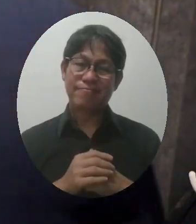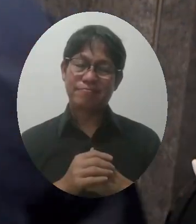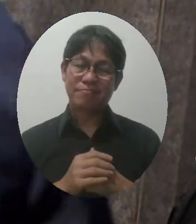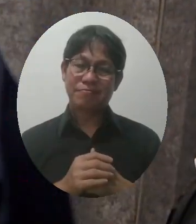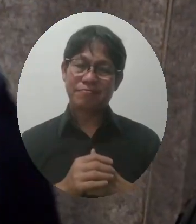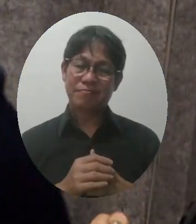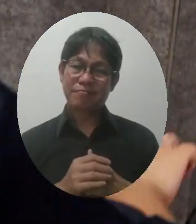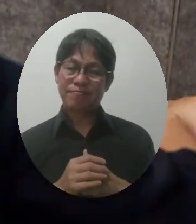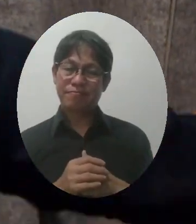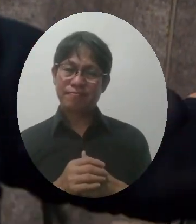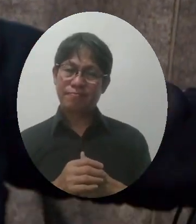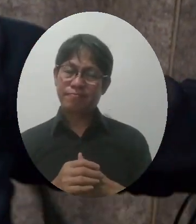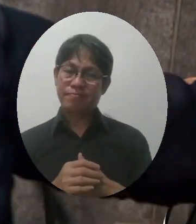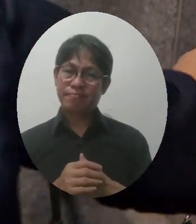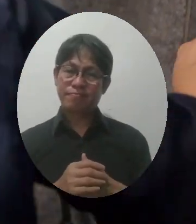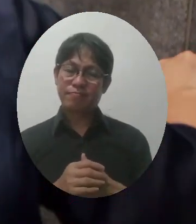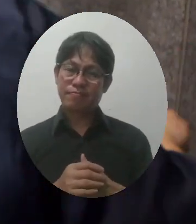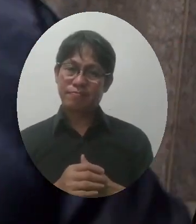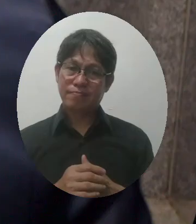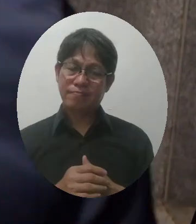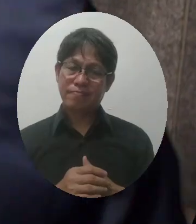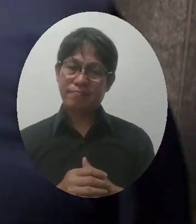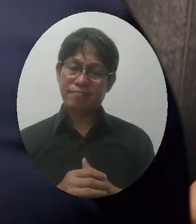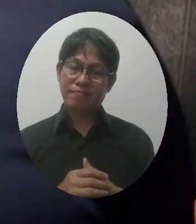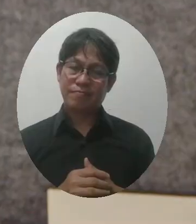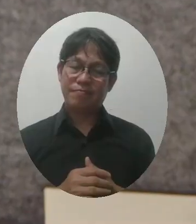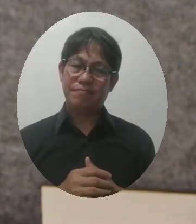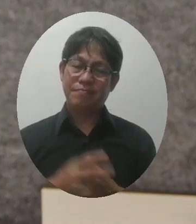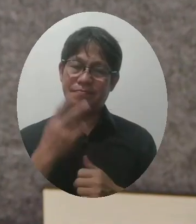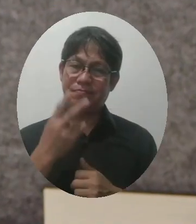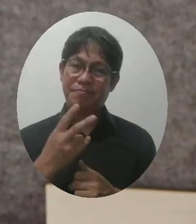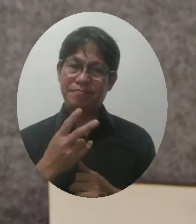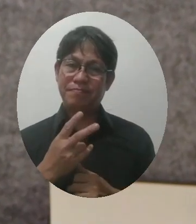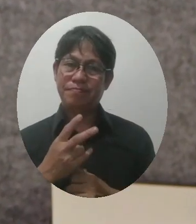may narinig kang tunog, press mo lang yung button.